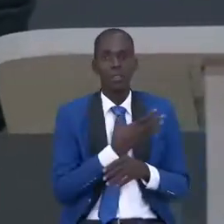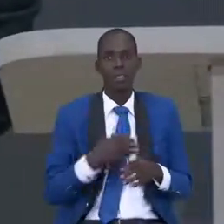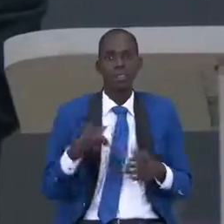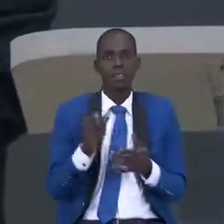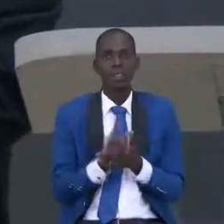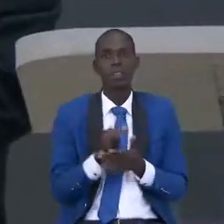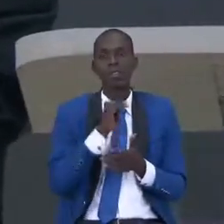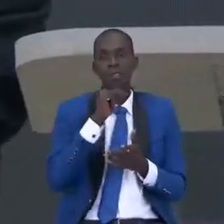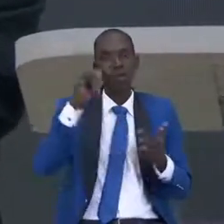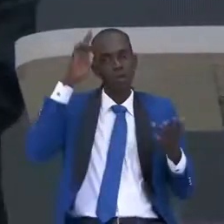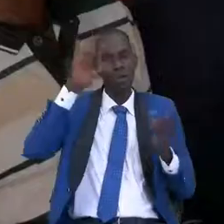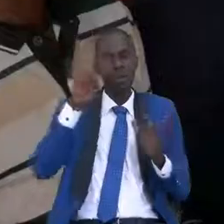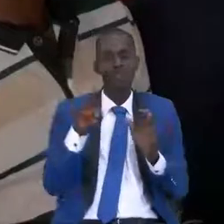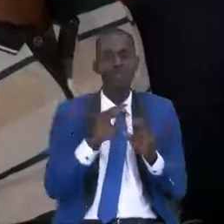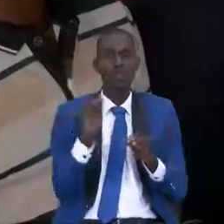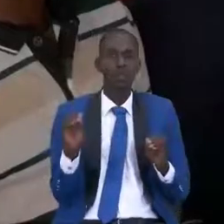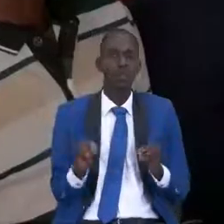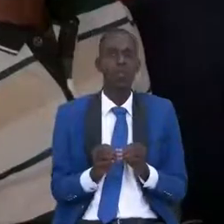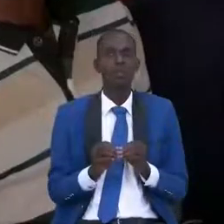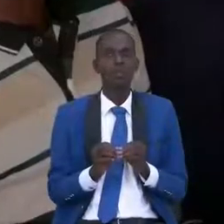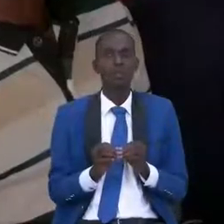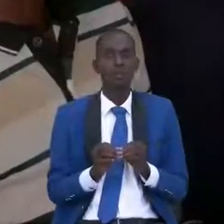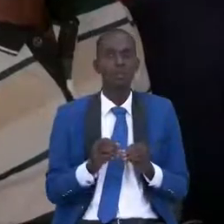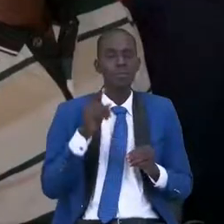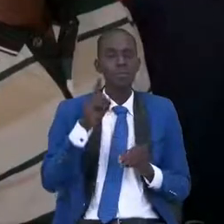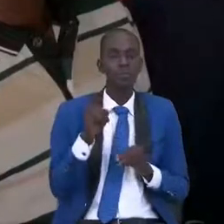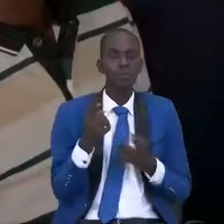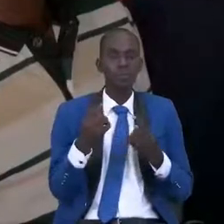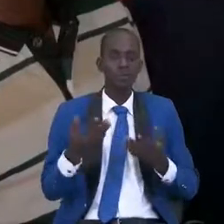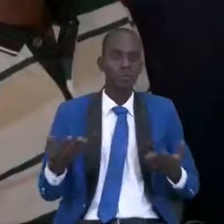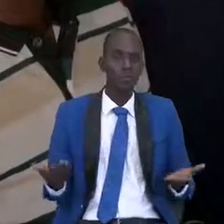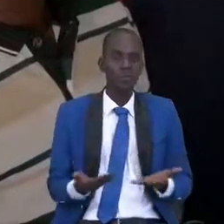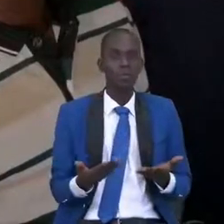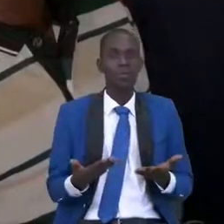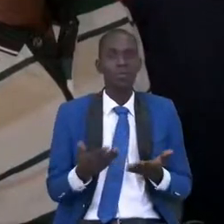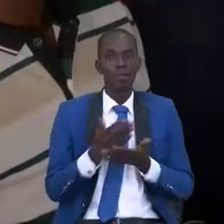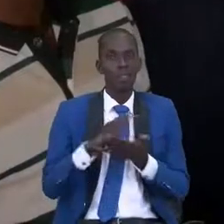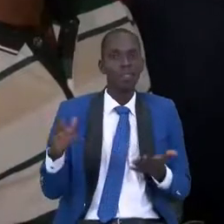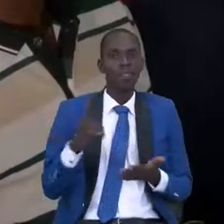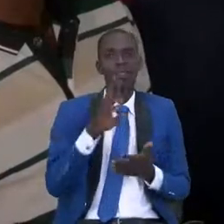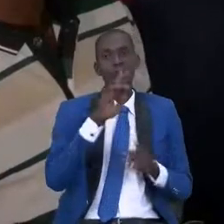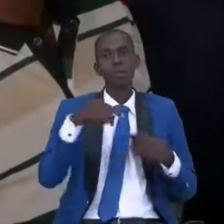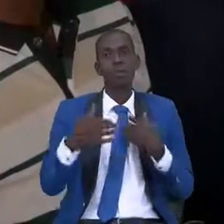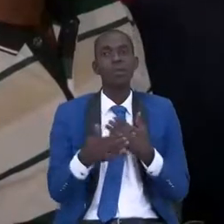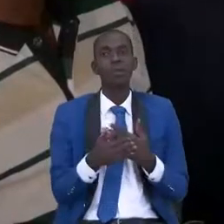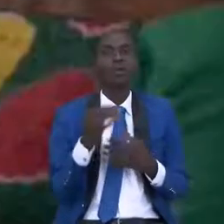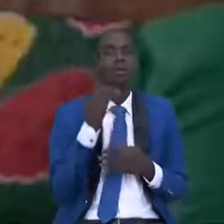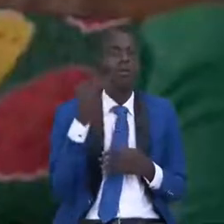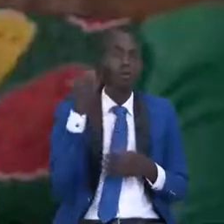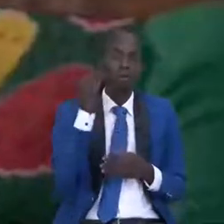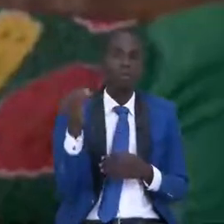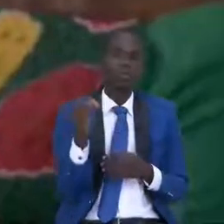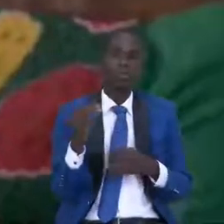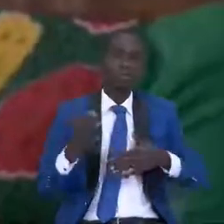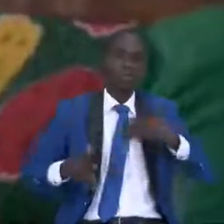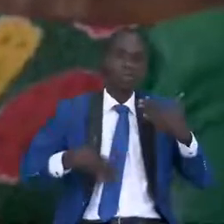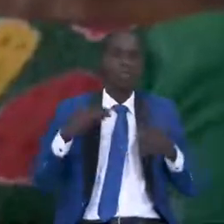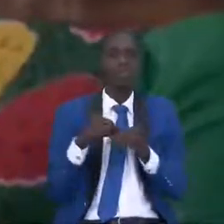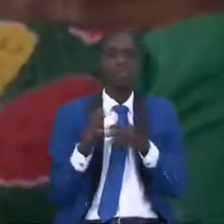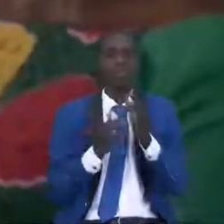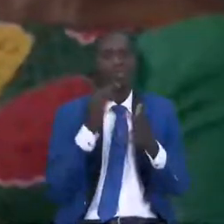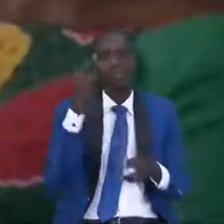plus désespérée. Tu es venu ici rejeté, abandonné, tu repartiras excité.